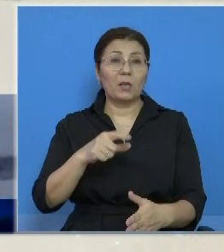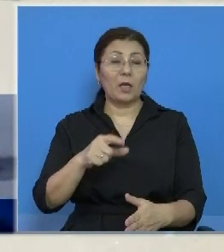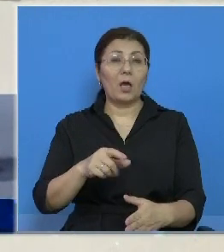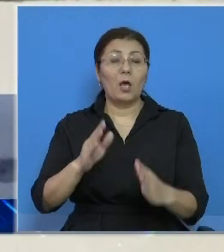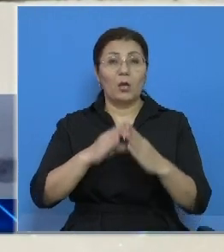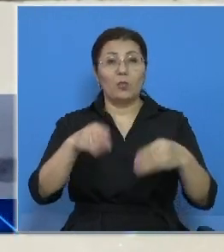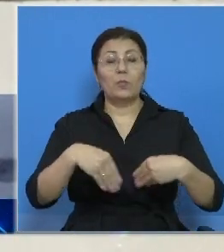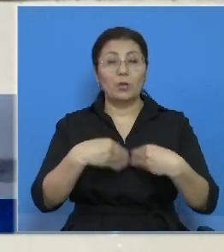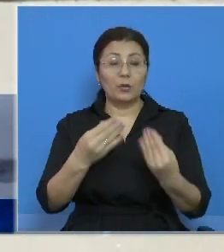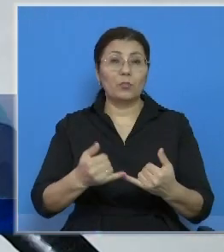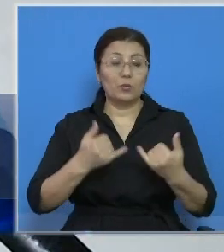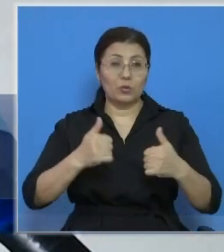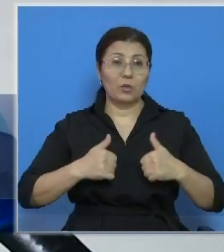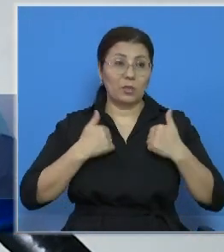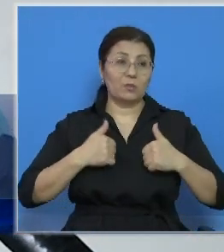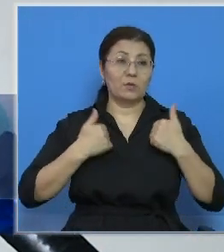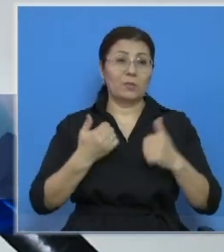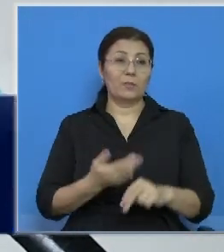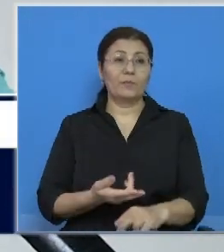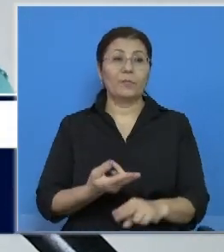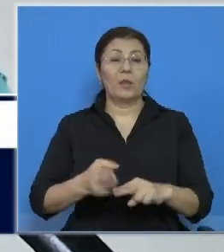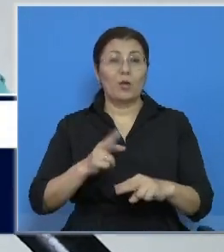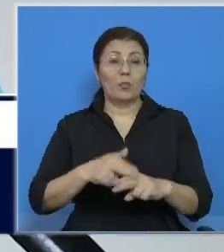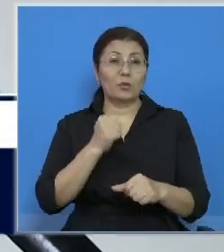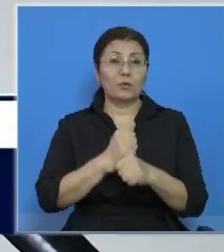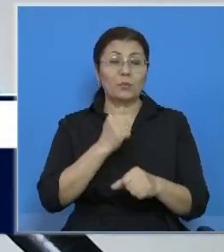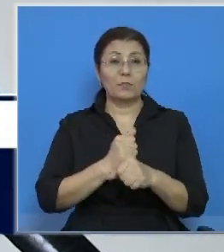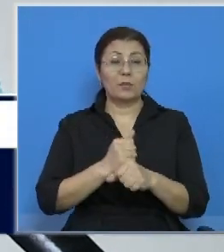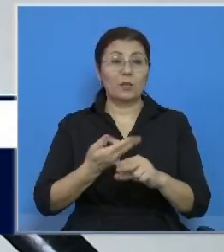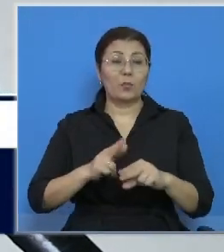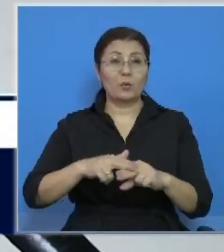бар күш жігерін салып жатыр. Осы жақта рабочим, аудан тұрғынын.